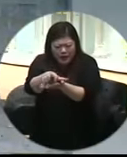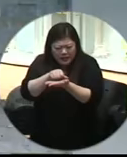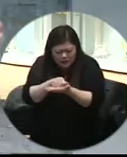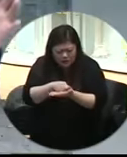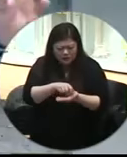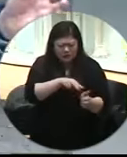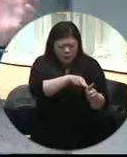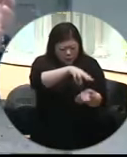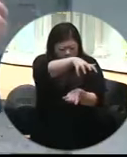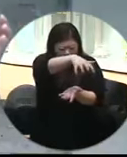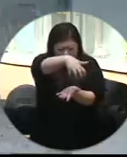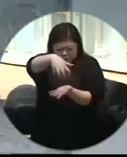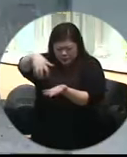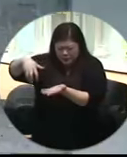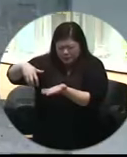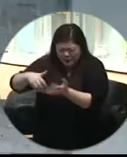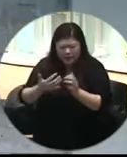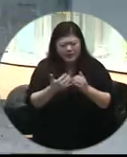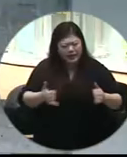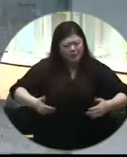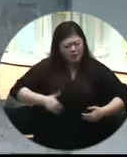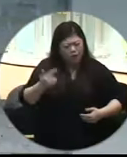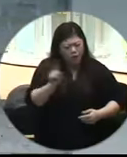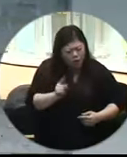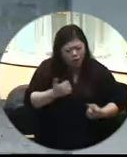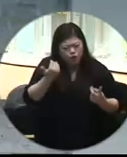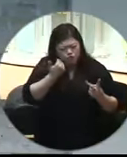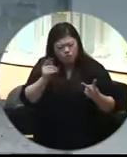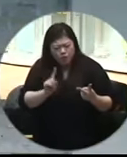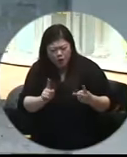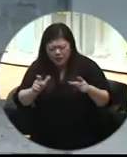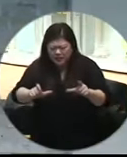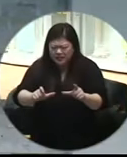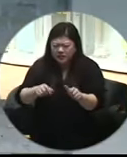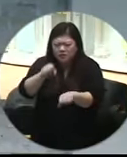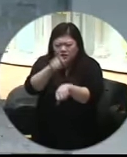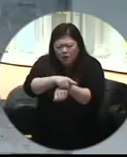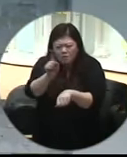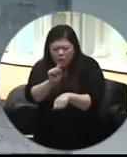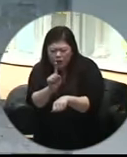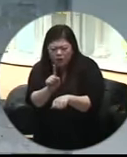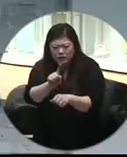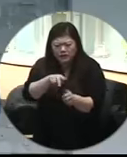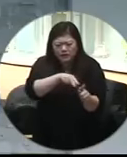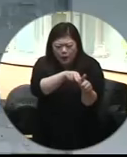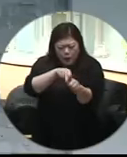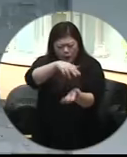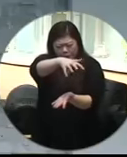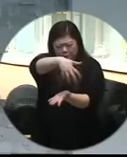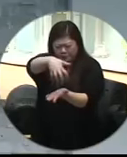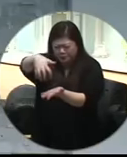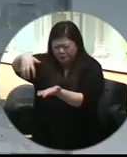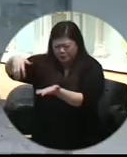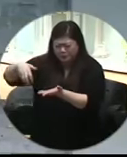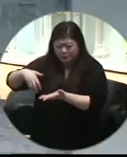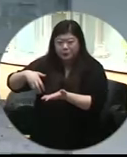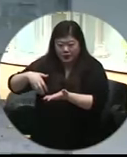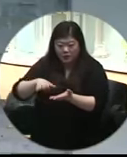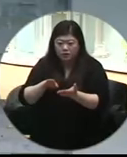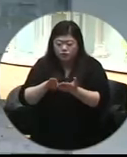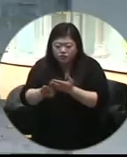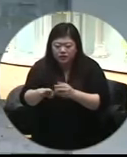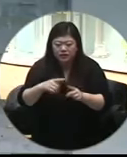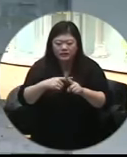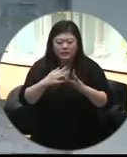거예요. 지교회 설립을 그런 식으로 해야 됩니다. 지교회라 이렇게 하는 것이 아니라 거기에 그 지역에 지교회